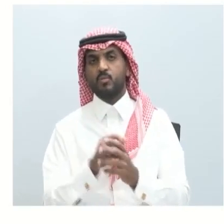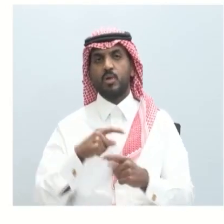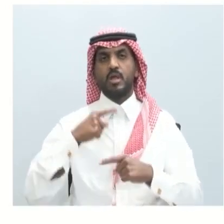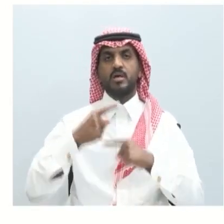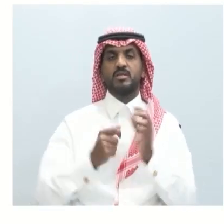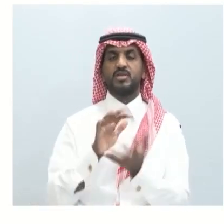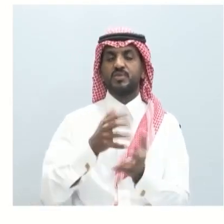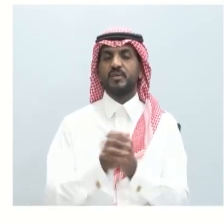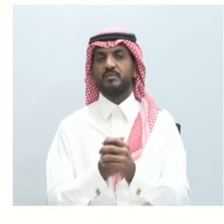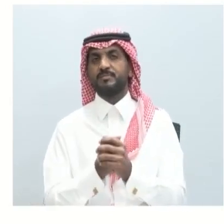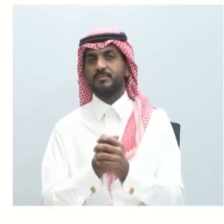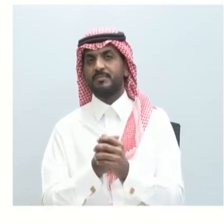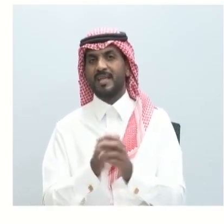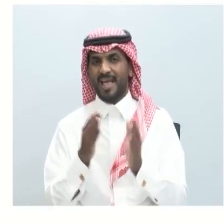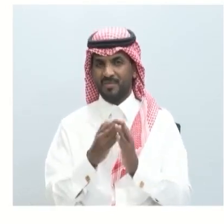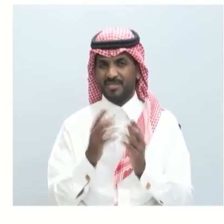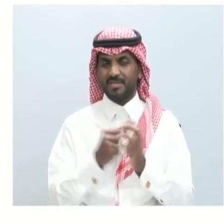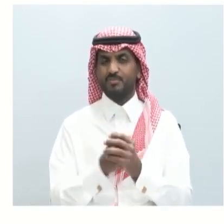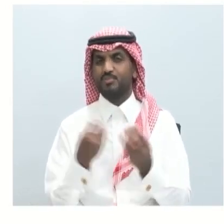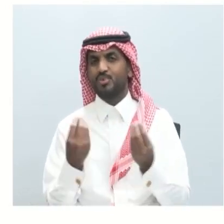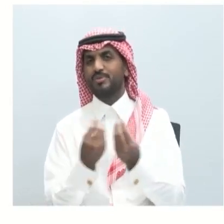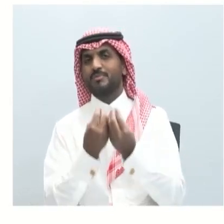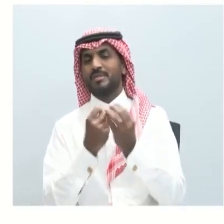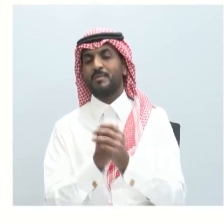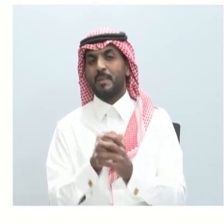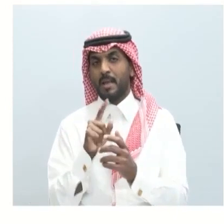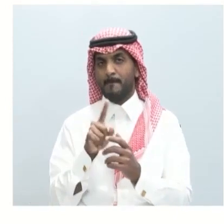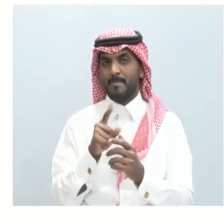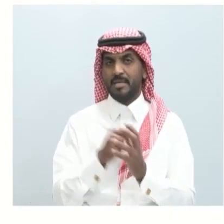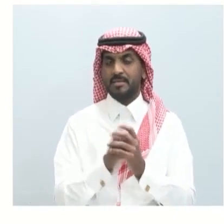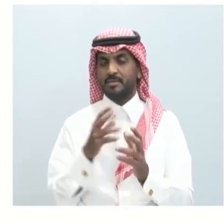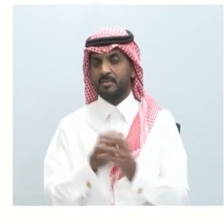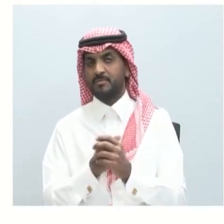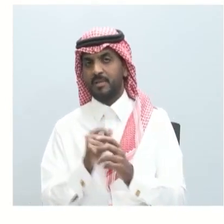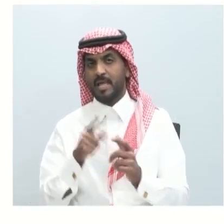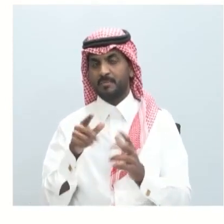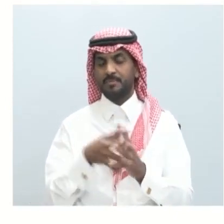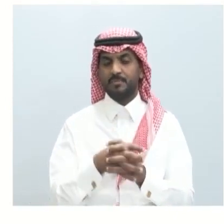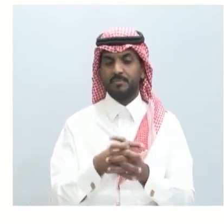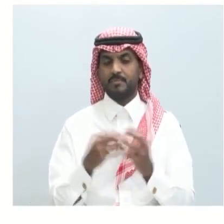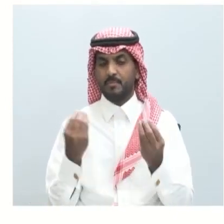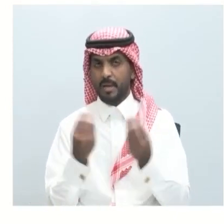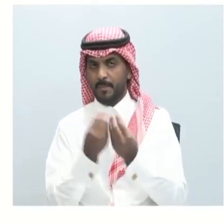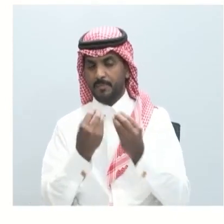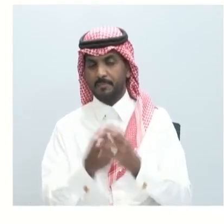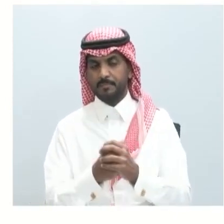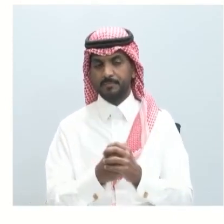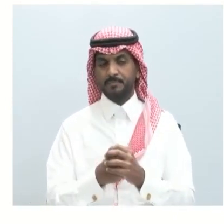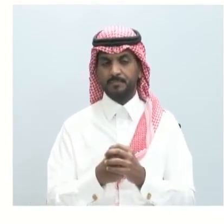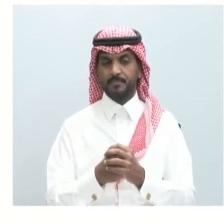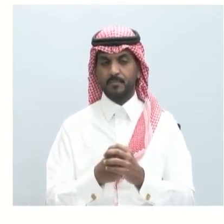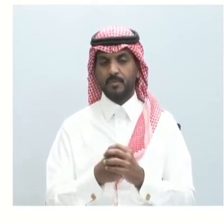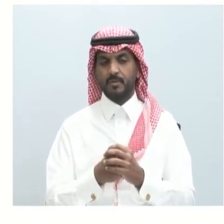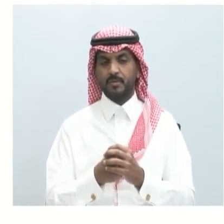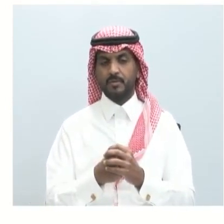زالت صفه الاي سمول مرتبطه مع البي سمول لا زالت صفه الاي كابيتل مرتبطه مع البي كابيتال ايضا